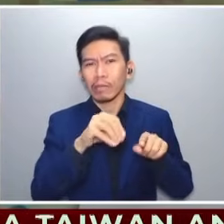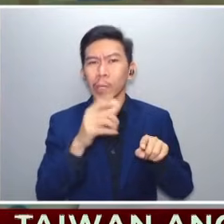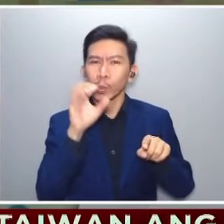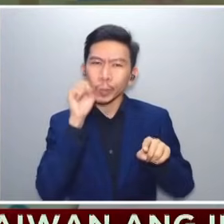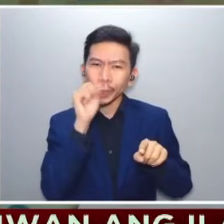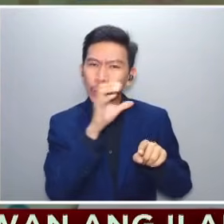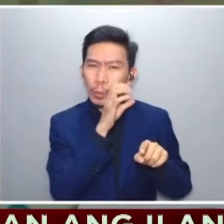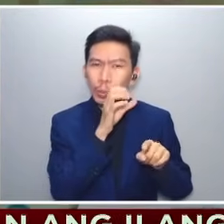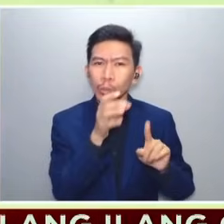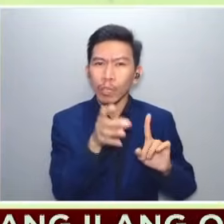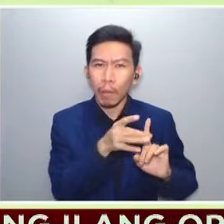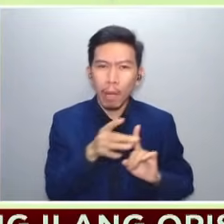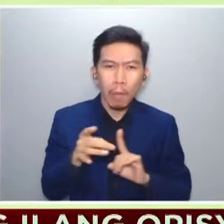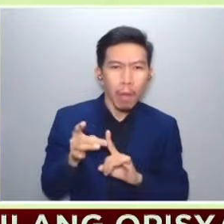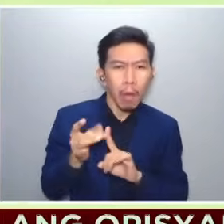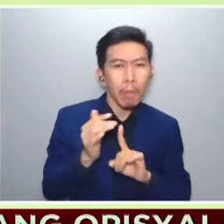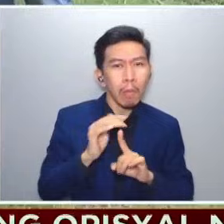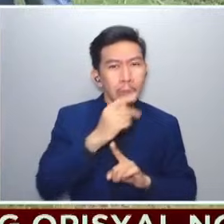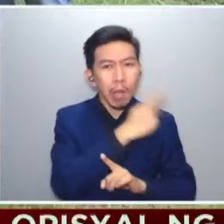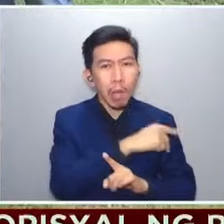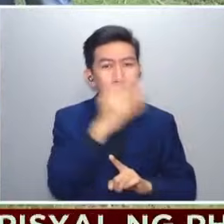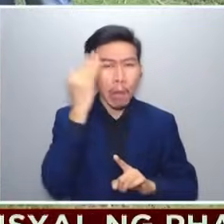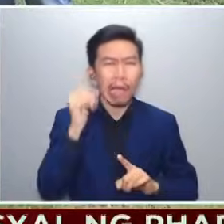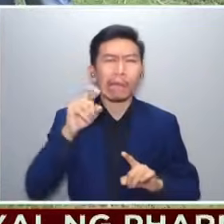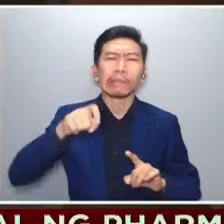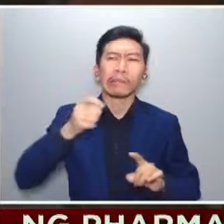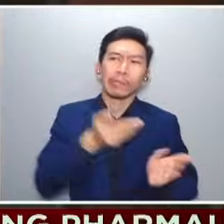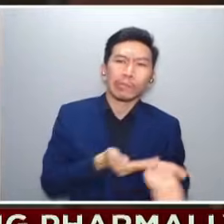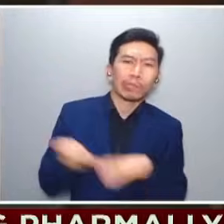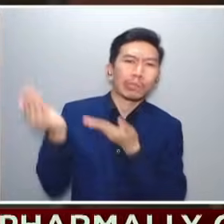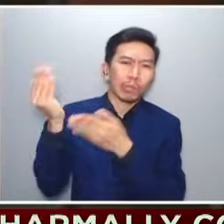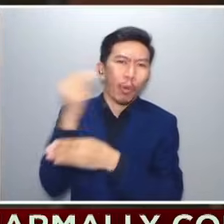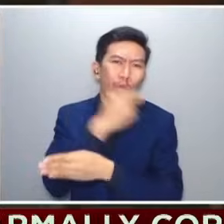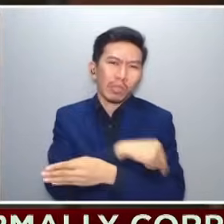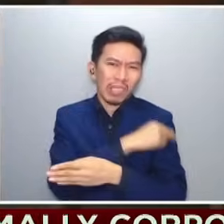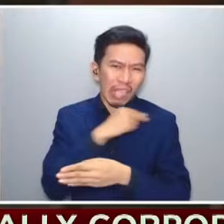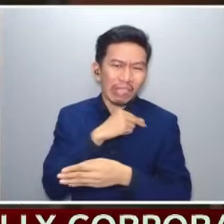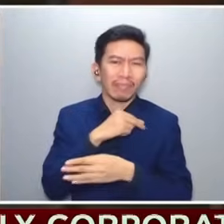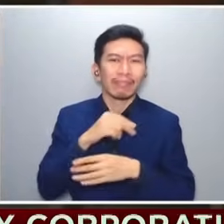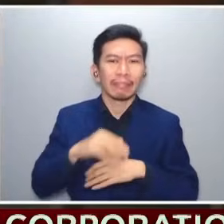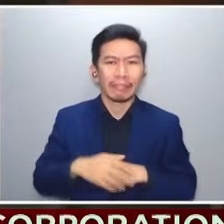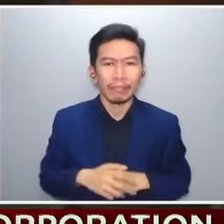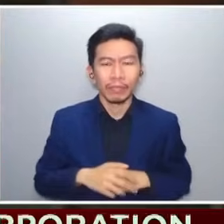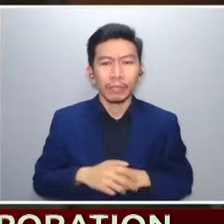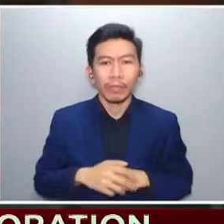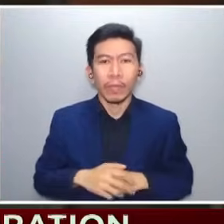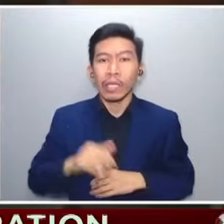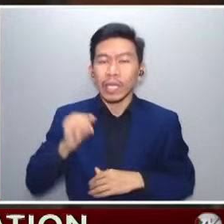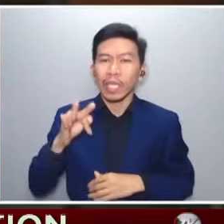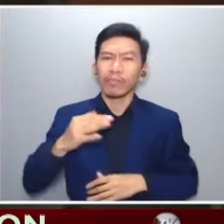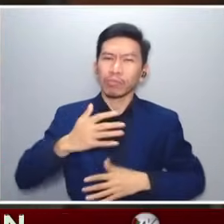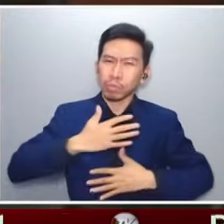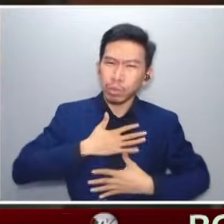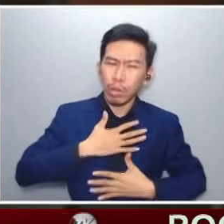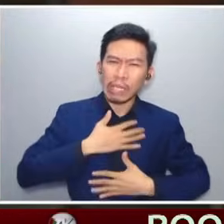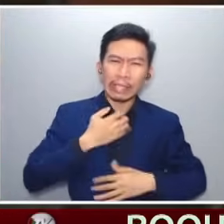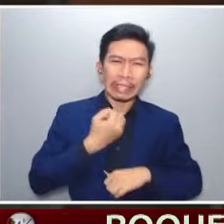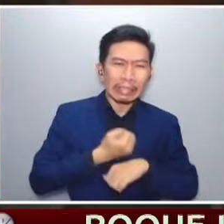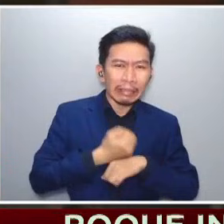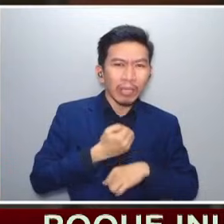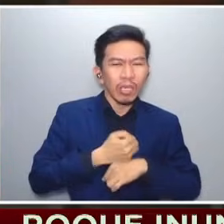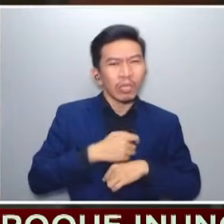dahil dumami ang mga kinailangang dalhin sa ospital. Kapag mga O2 requiring na po talaga, mga oxygen